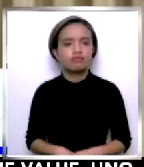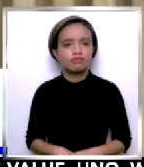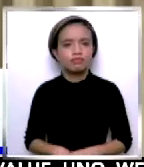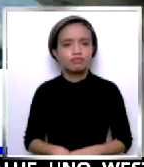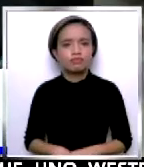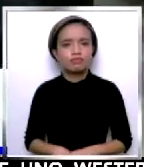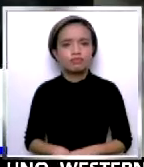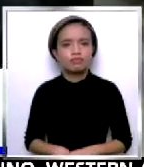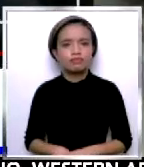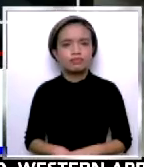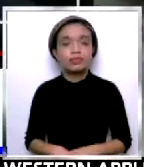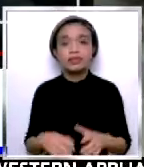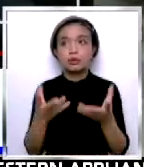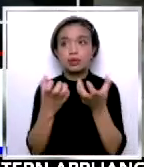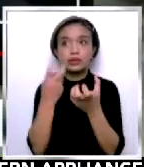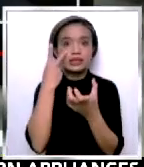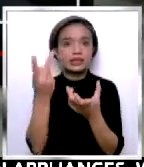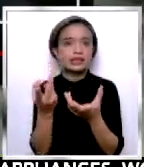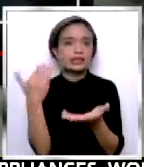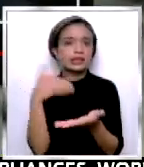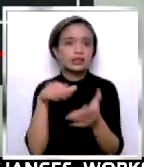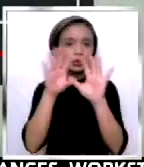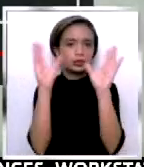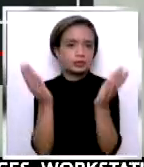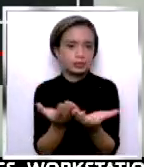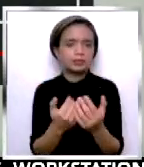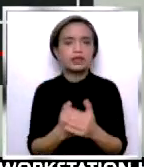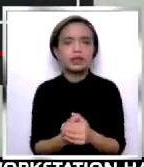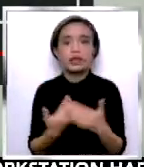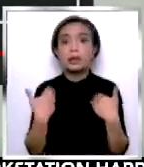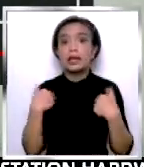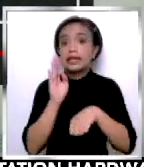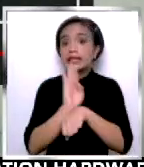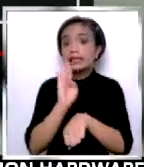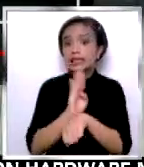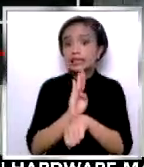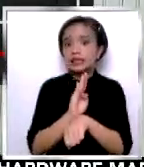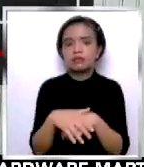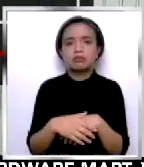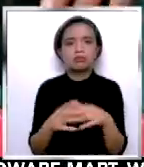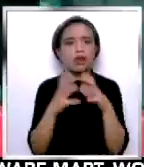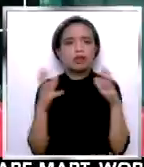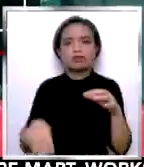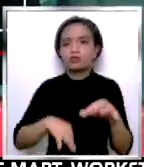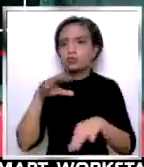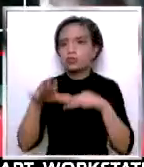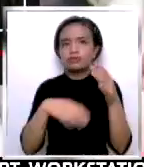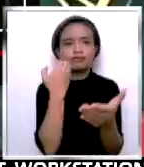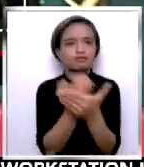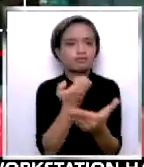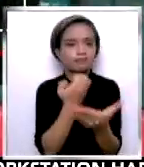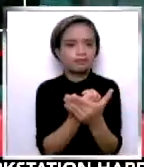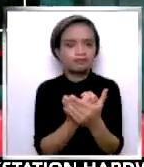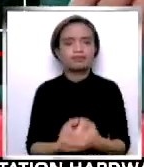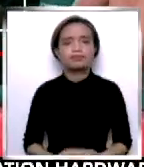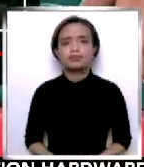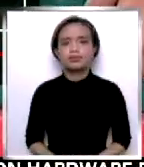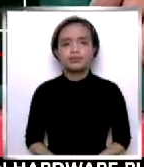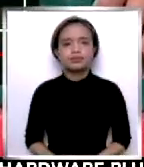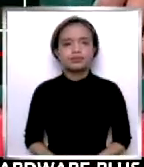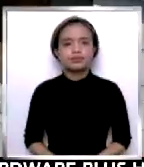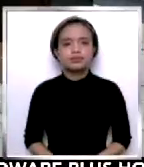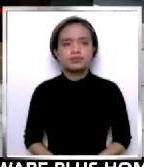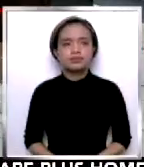See the world again. May mga negosyong naging malaki ang kontribusyon sa ekonomiya. At may mga